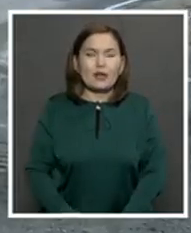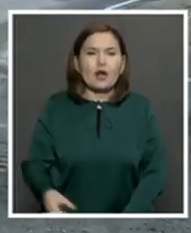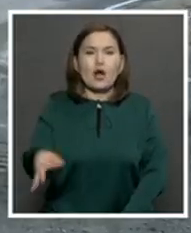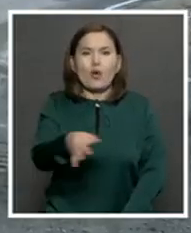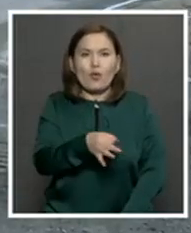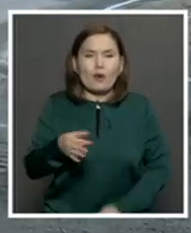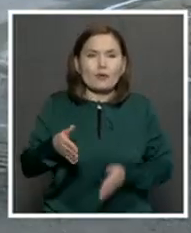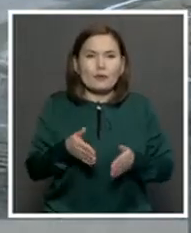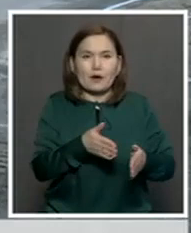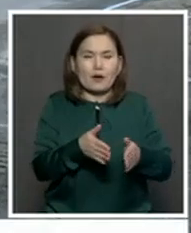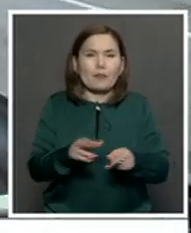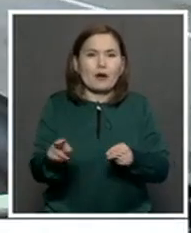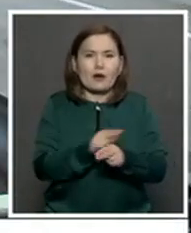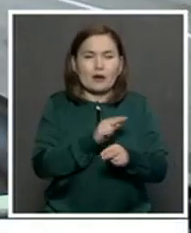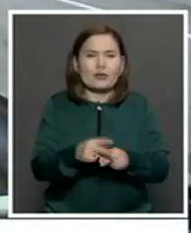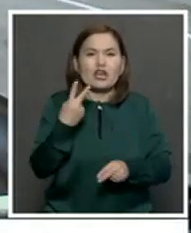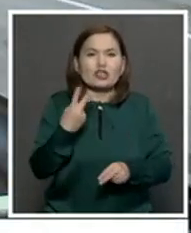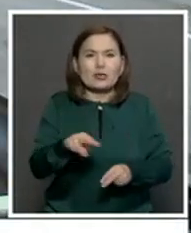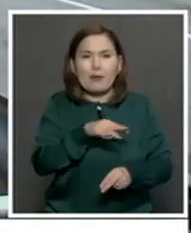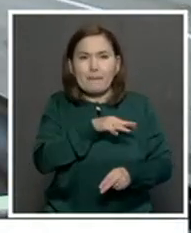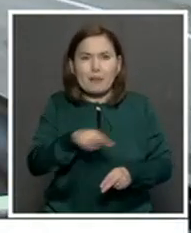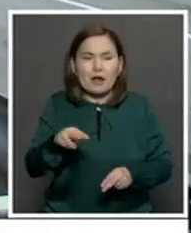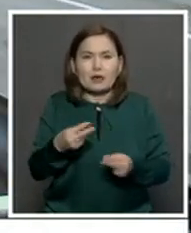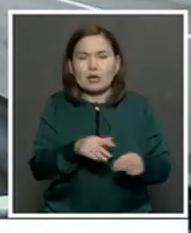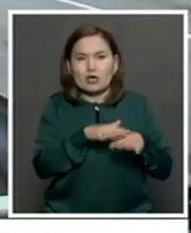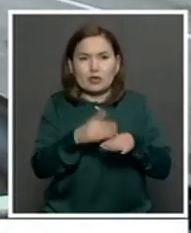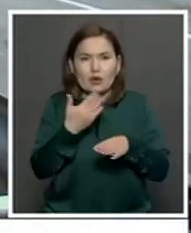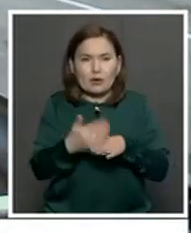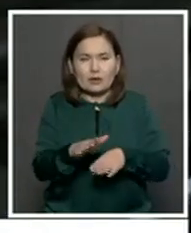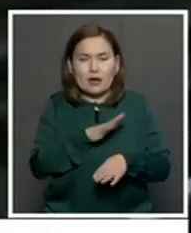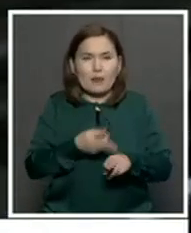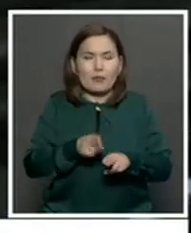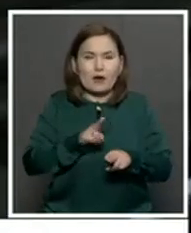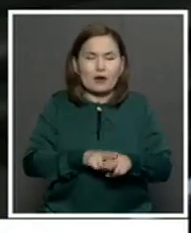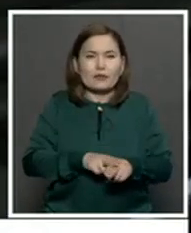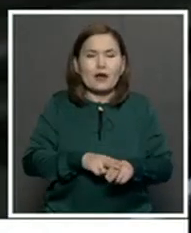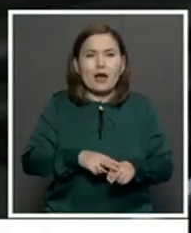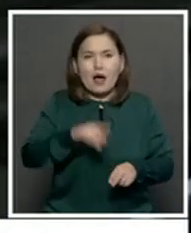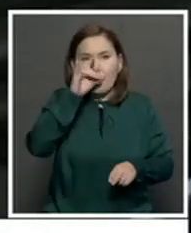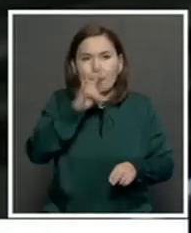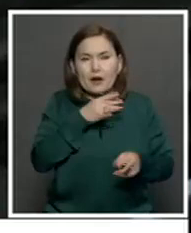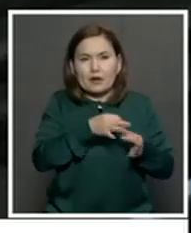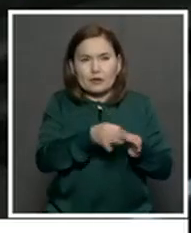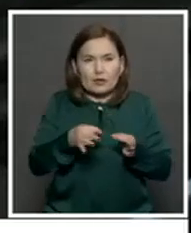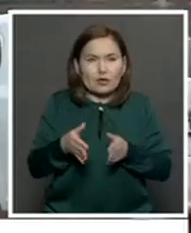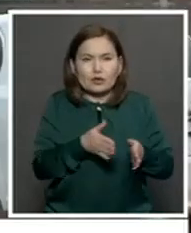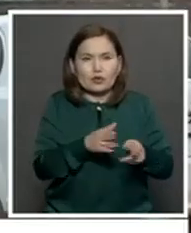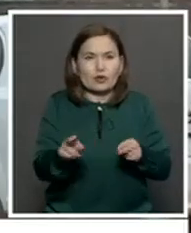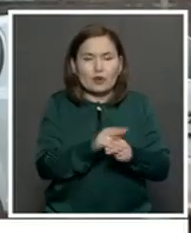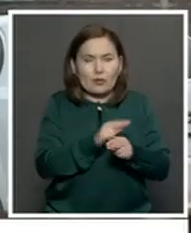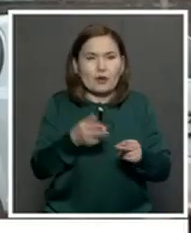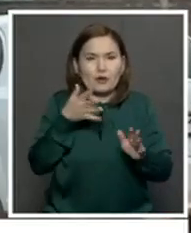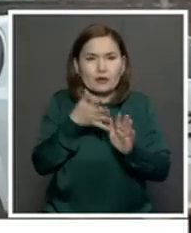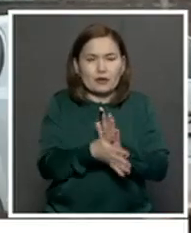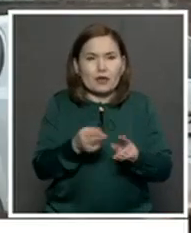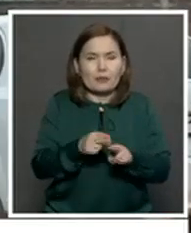Облыста жол инфрақұрылымын дамытуға 20 миллиард теңгеге жуық қаржы бөлінді. Соның басым бөлігі елді мекендердің жолдарын түзеуге жұмсалды.